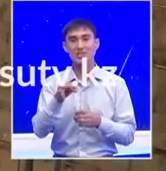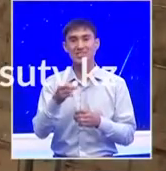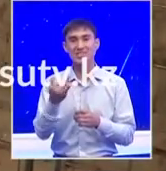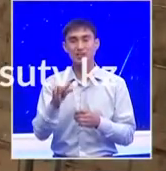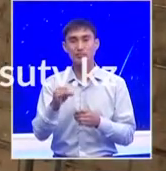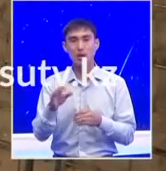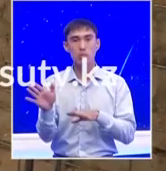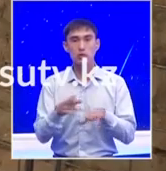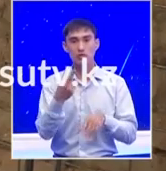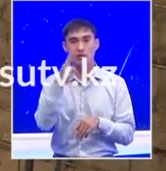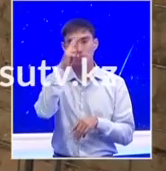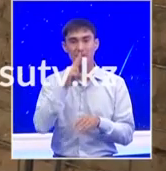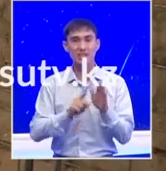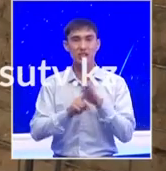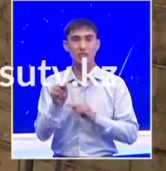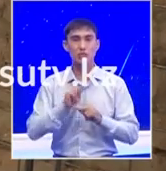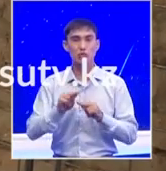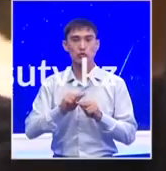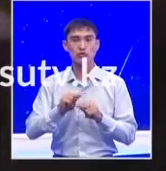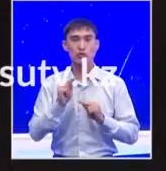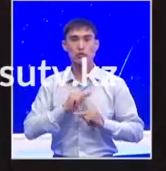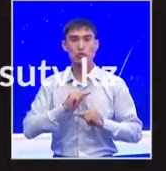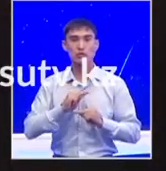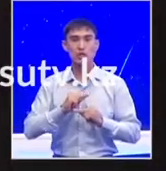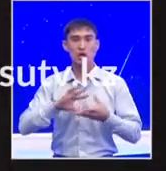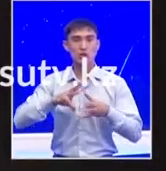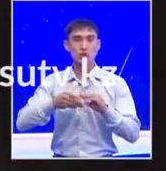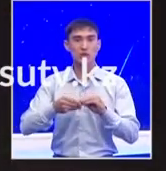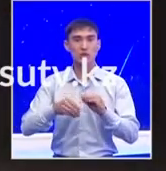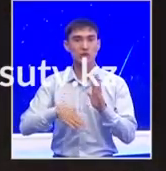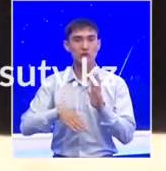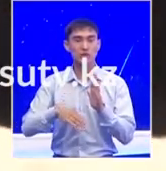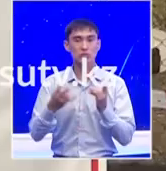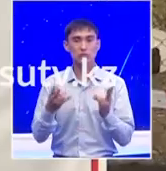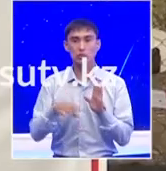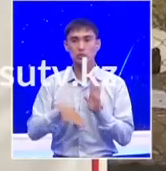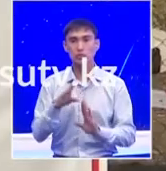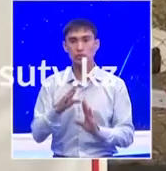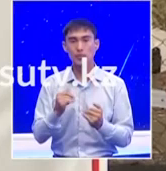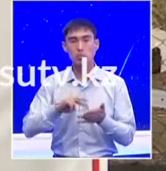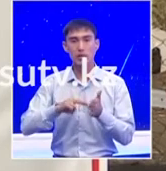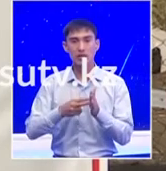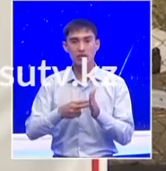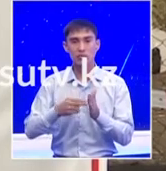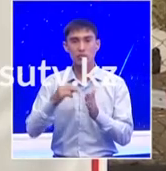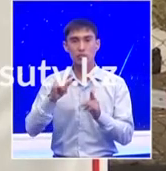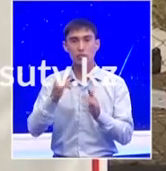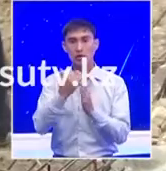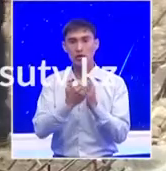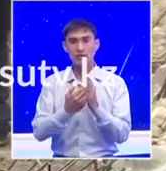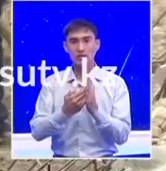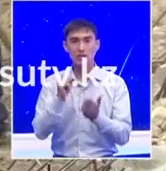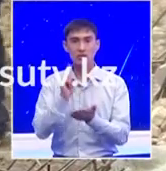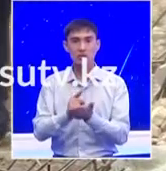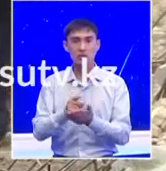Прошло почти 2 месяца с начала ремонтных работ, но результаты, мягко говоря, оставляют желать лучшего. Согласно плановому графику, на данном этапе должна